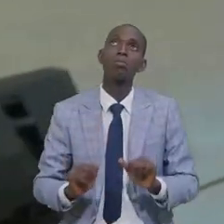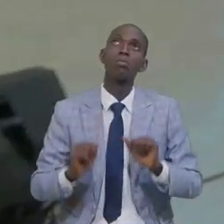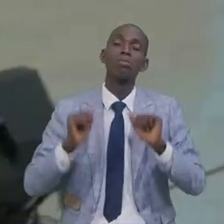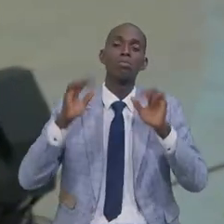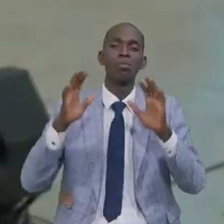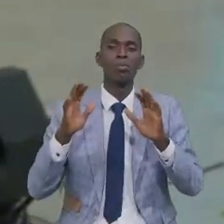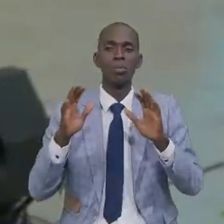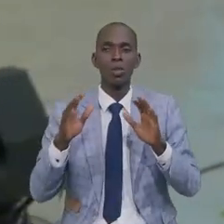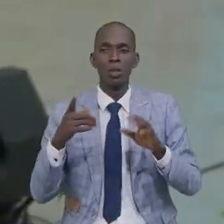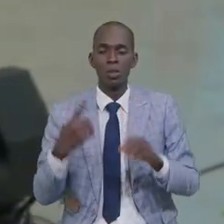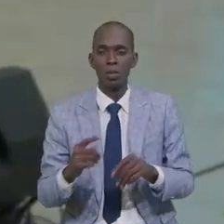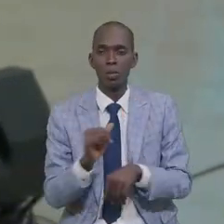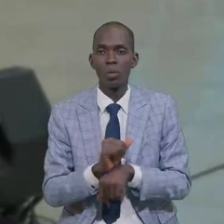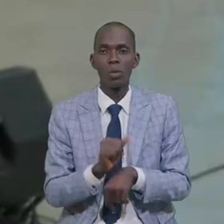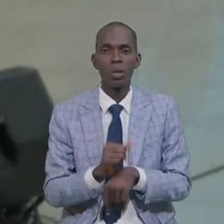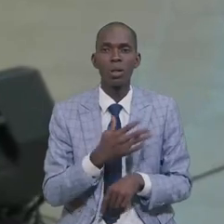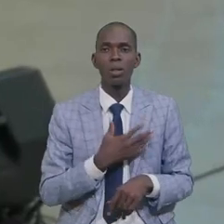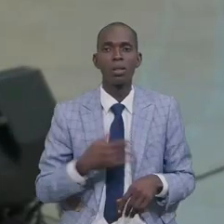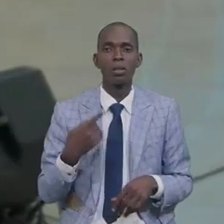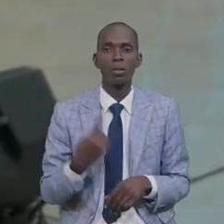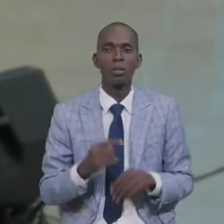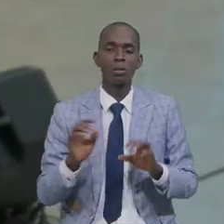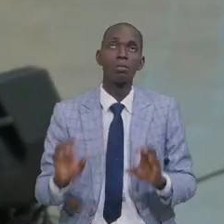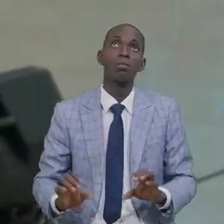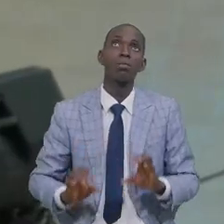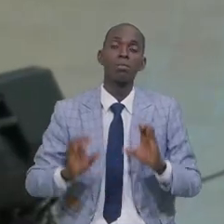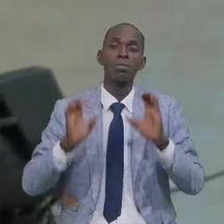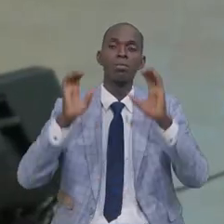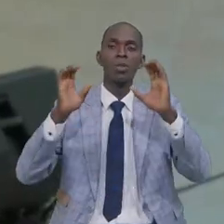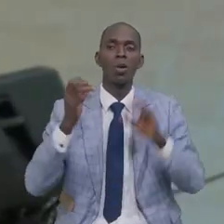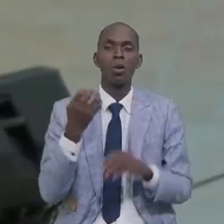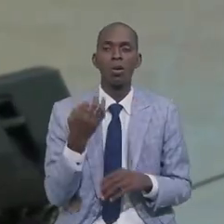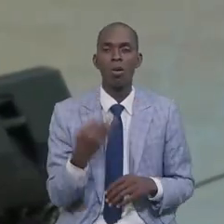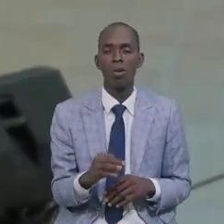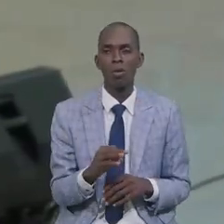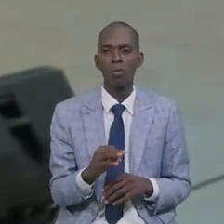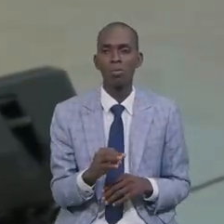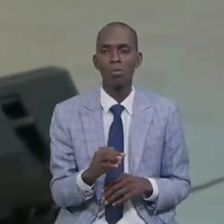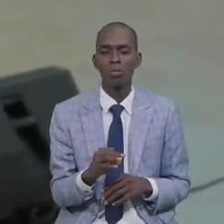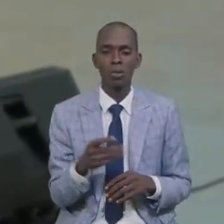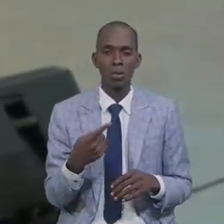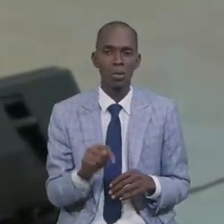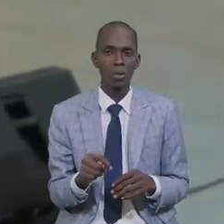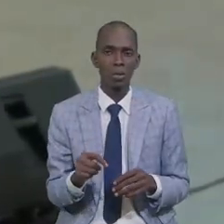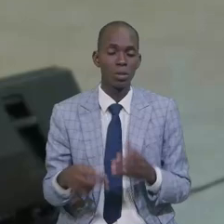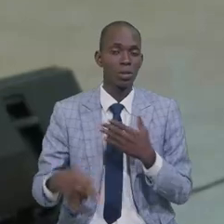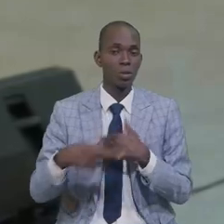la consécration, la commission et la consécration des